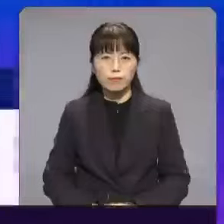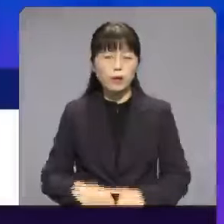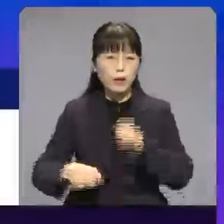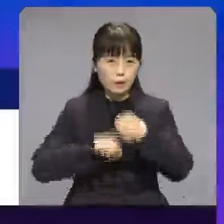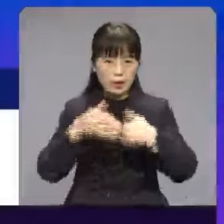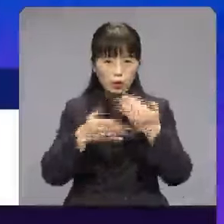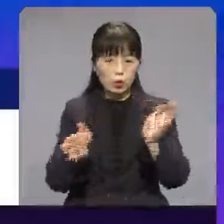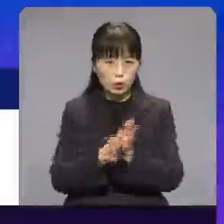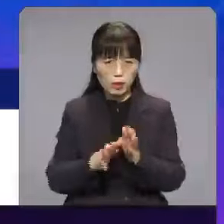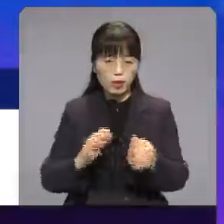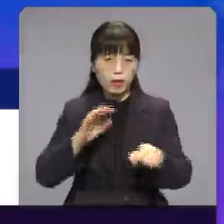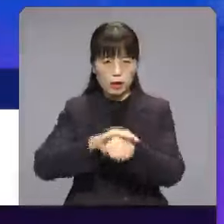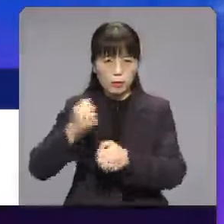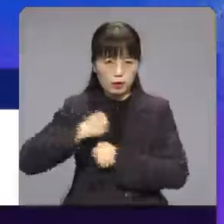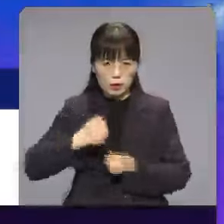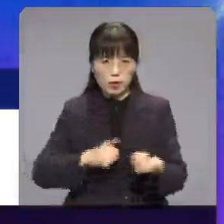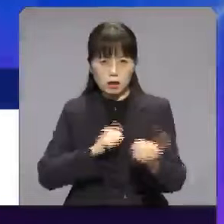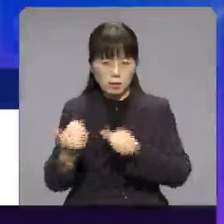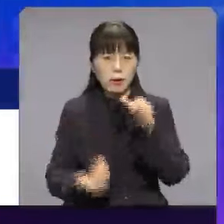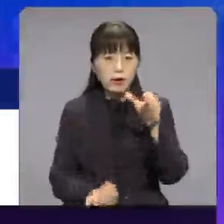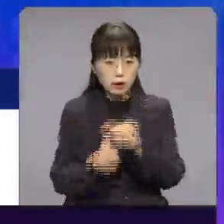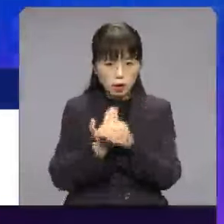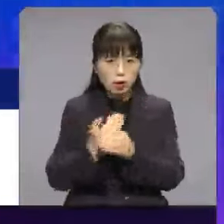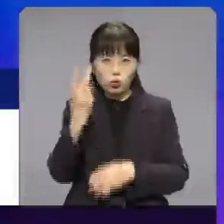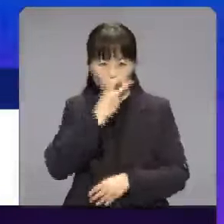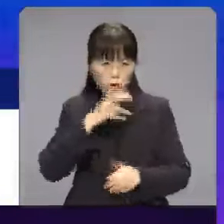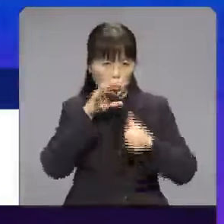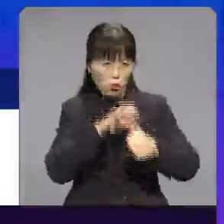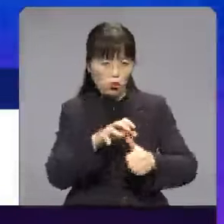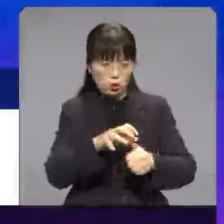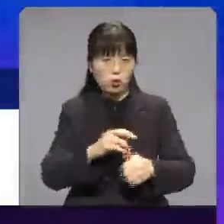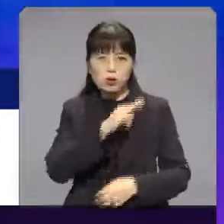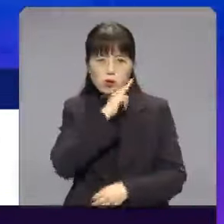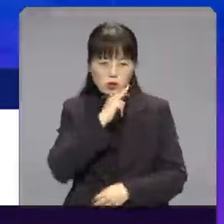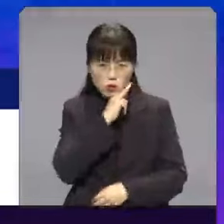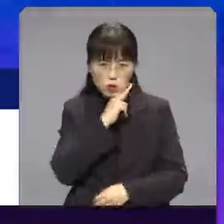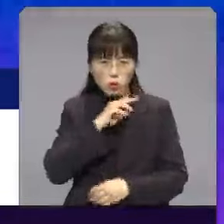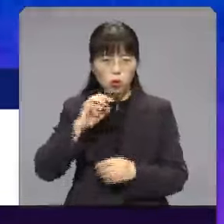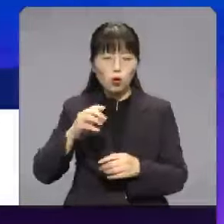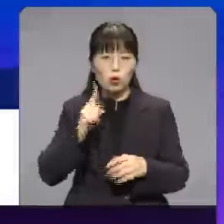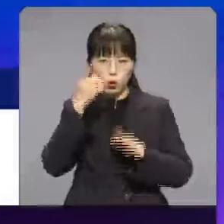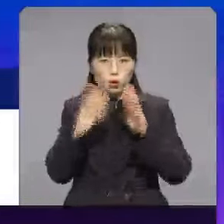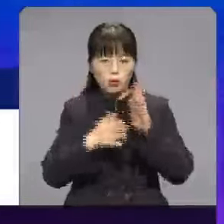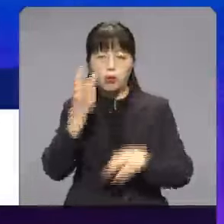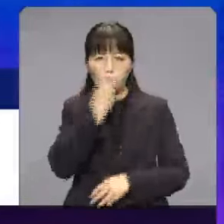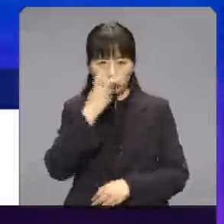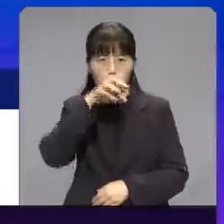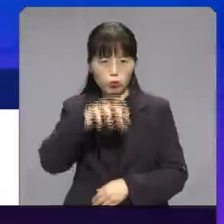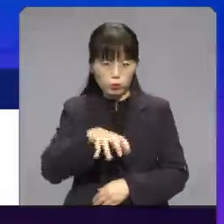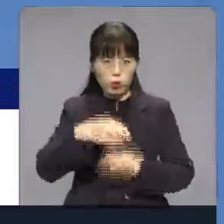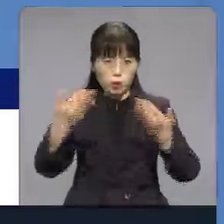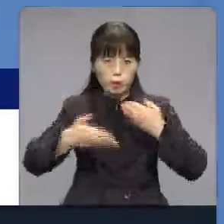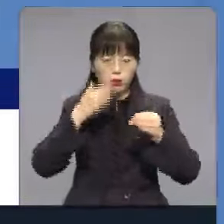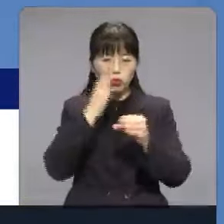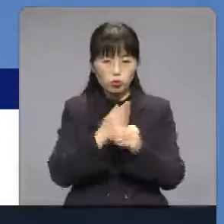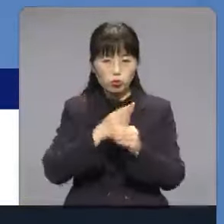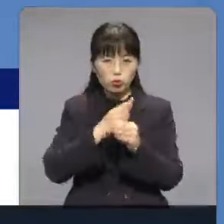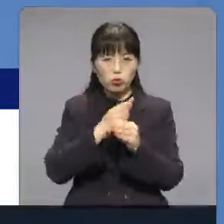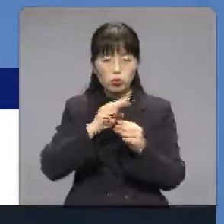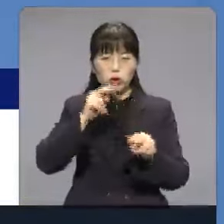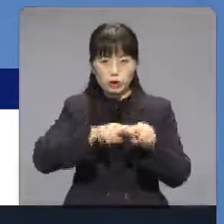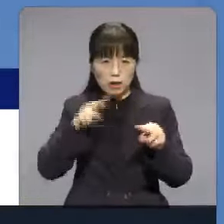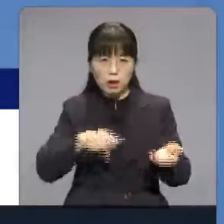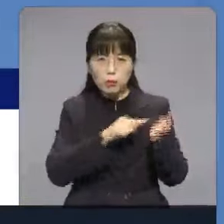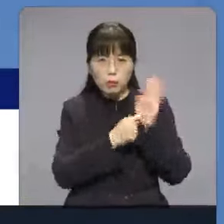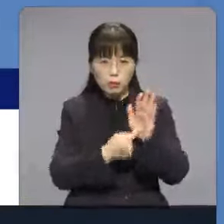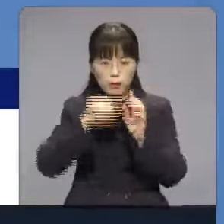더불어민주당이 해병대 최상병 사망 사건 수사 외압 의욕으로 고위공직자 범죄 수사처 수사를 받던 중의 일를